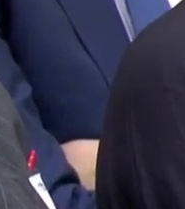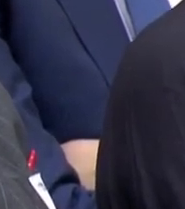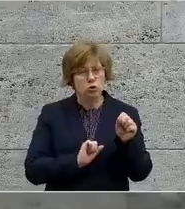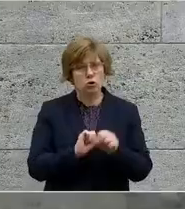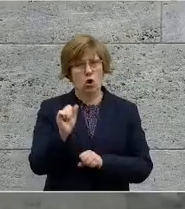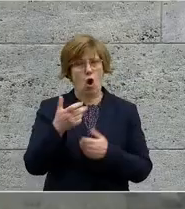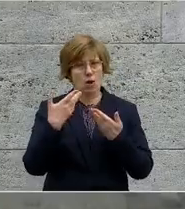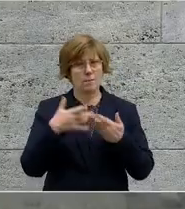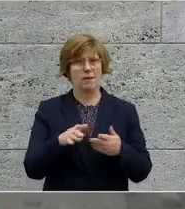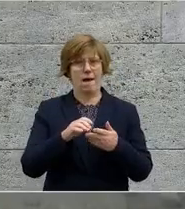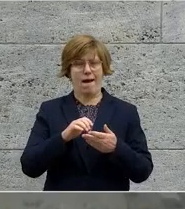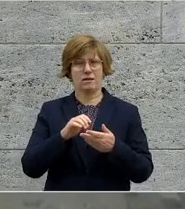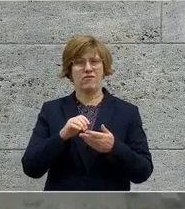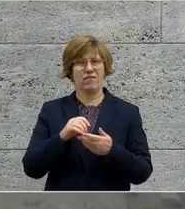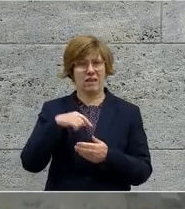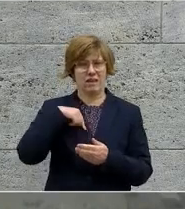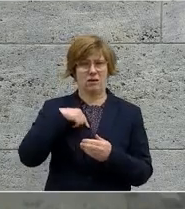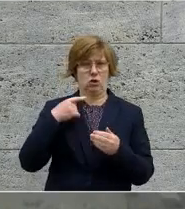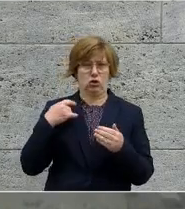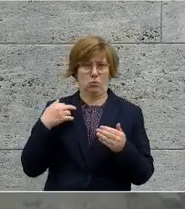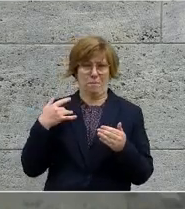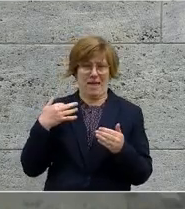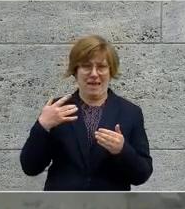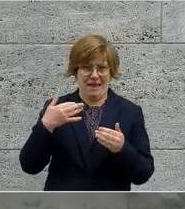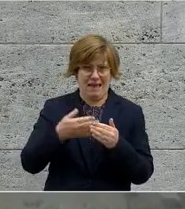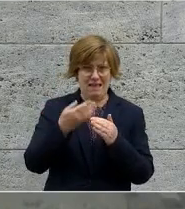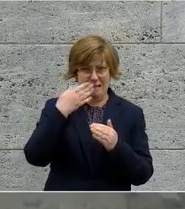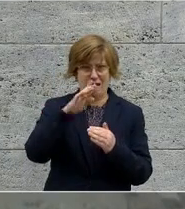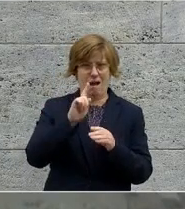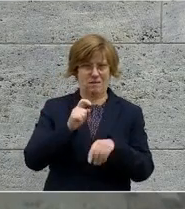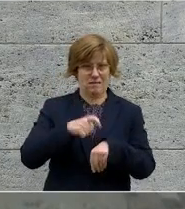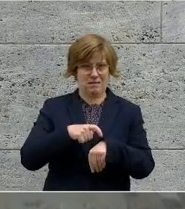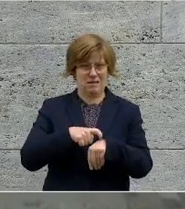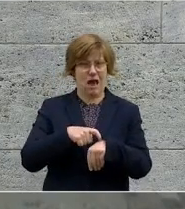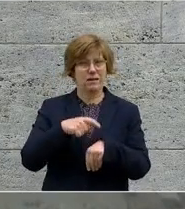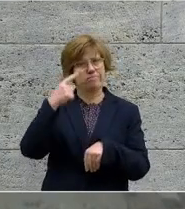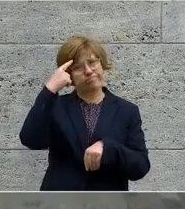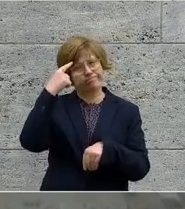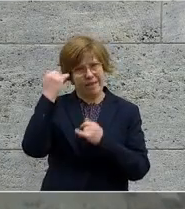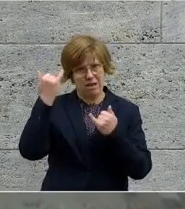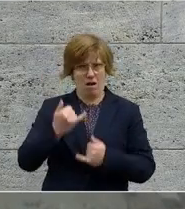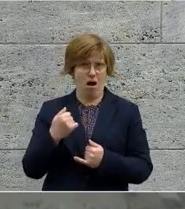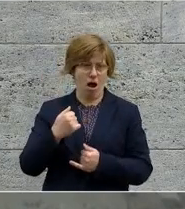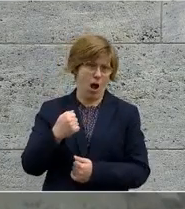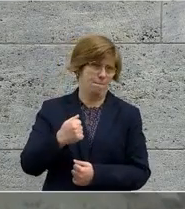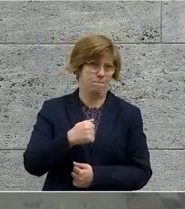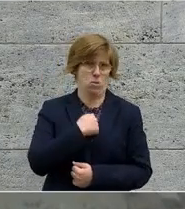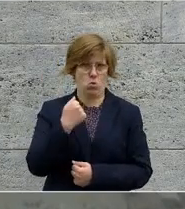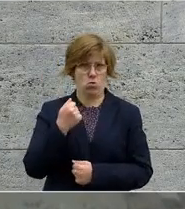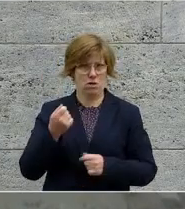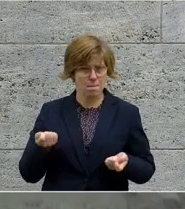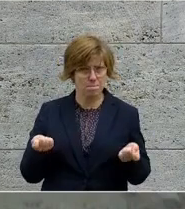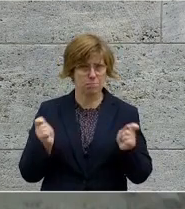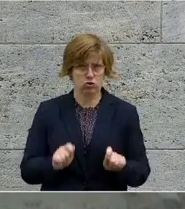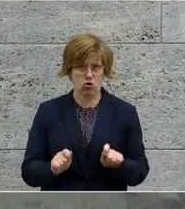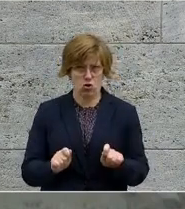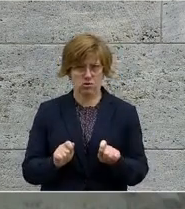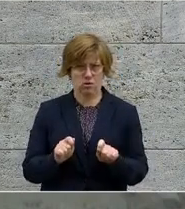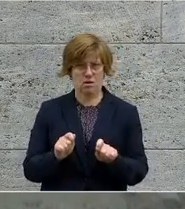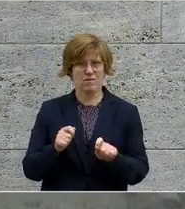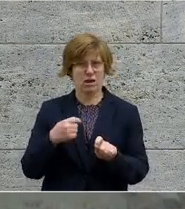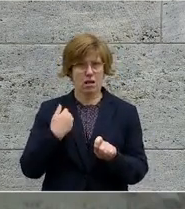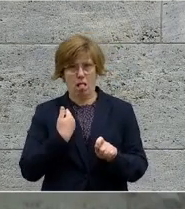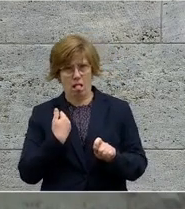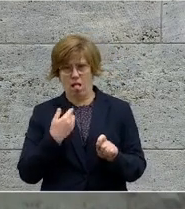doch siegten, wenn auch spät in der Zeit der Naziherrschaft, ihr Gewissen, ihr Mut und ihre Entschlossenheit über